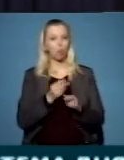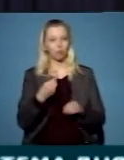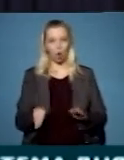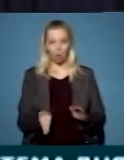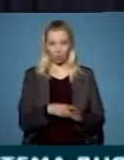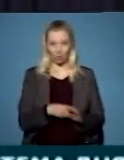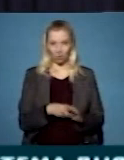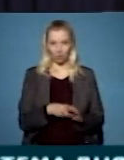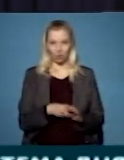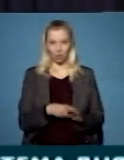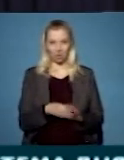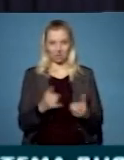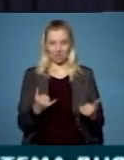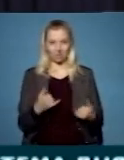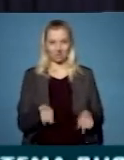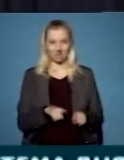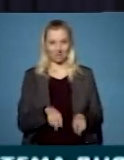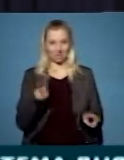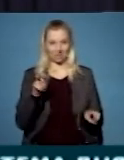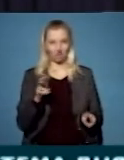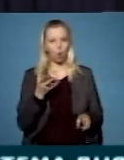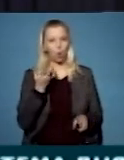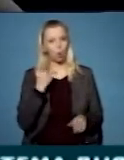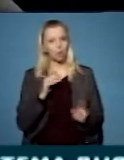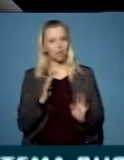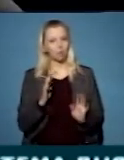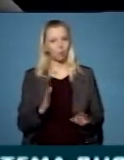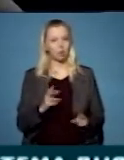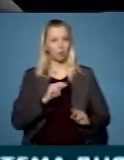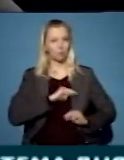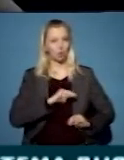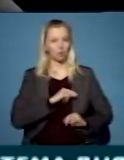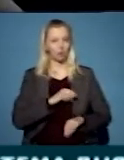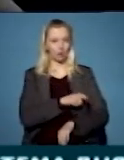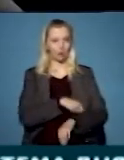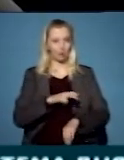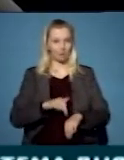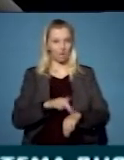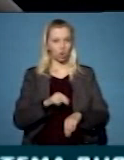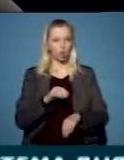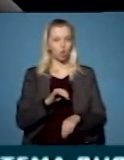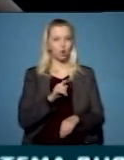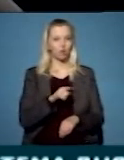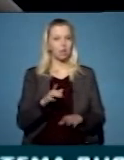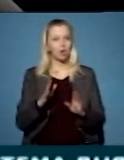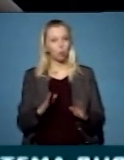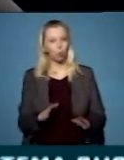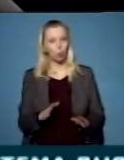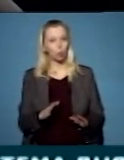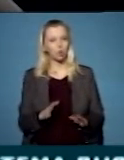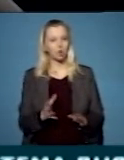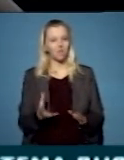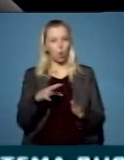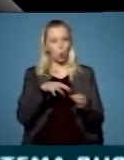корупції, як зараз це називають. І коли будуть працювати патрульні, чи в них будуть